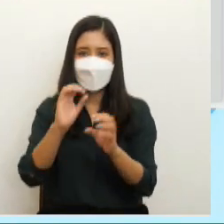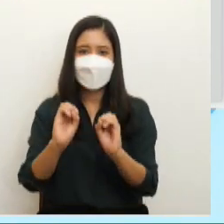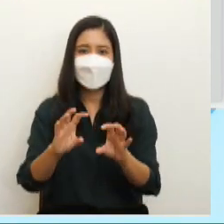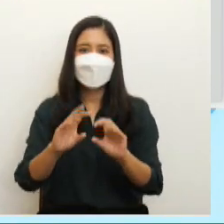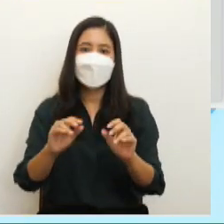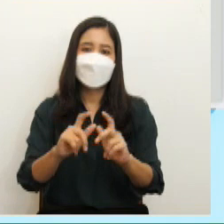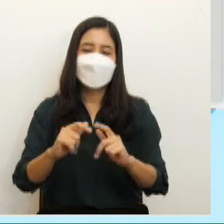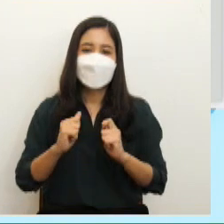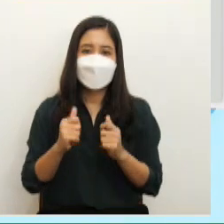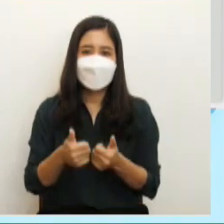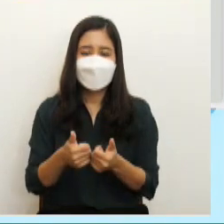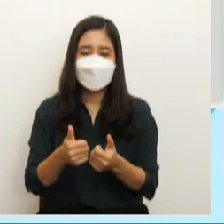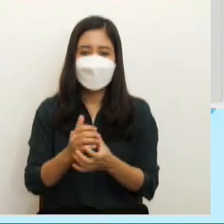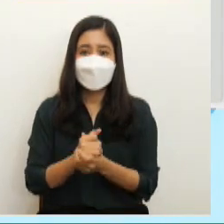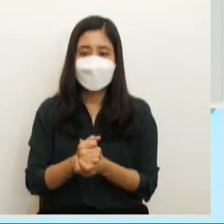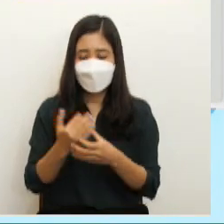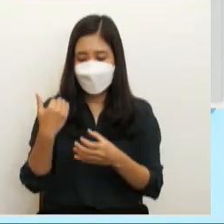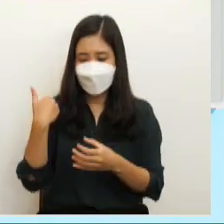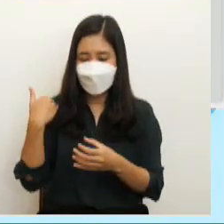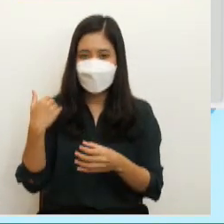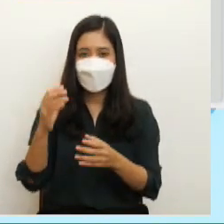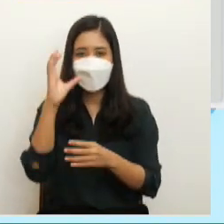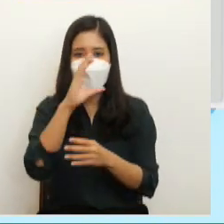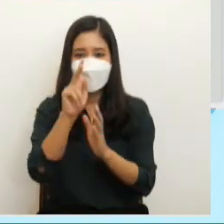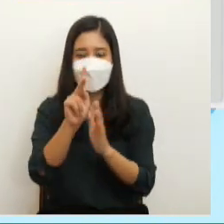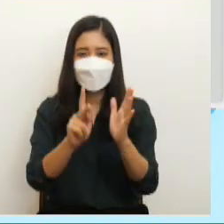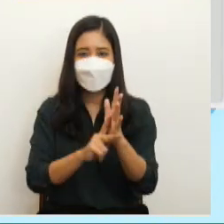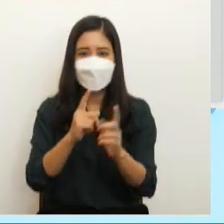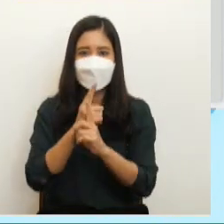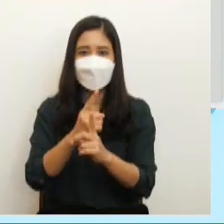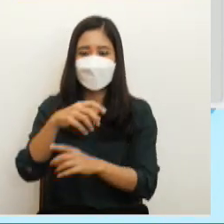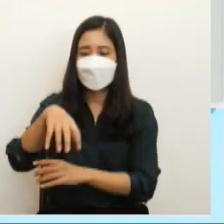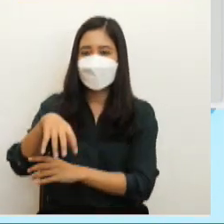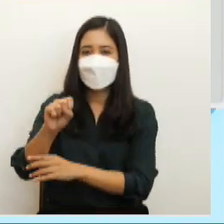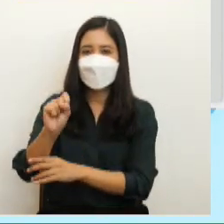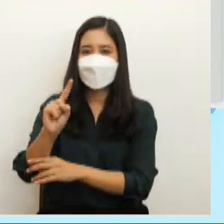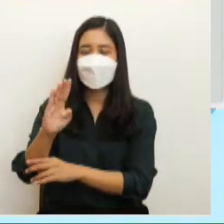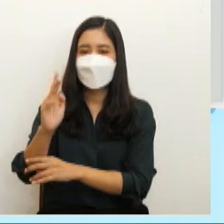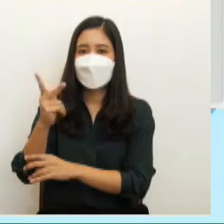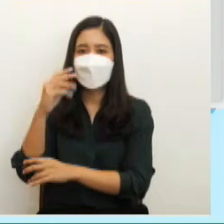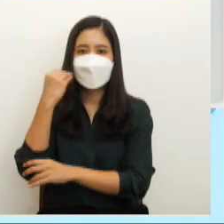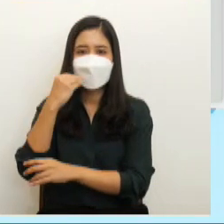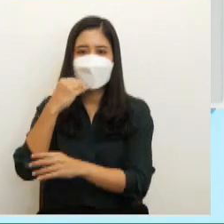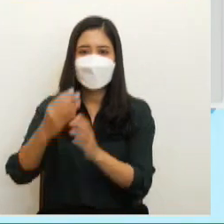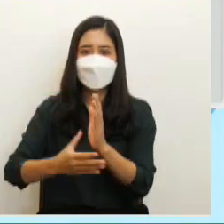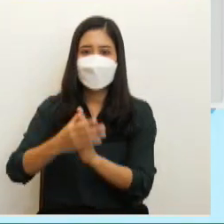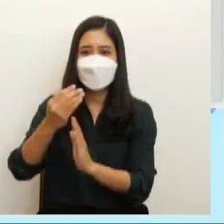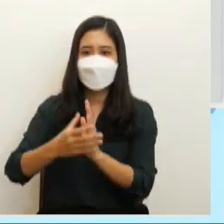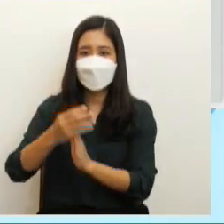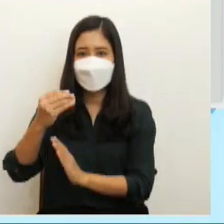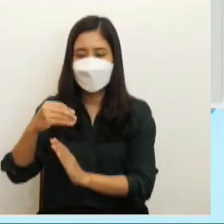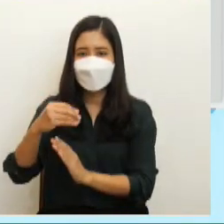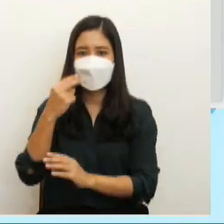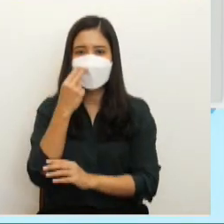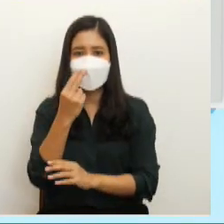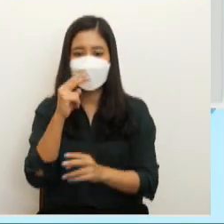นั้นเราก็ต้องทำการตามมาตรการสบคนะที่กำหนดทุกประการจากนั้นก็ต้องเตรียมทำความสะอาด